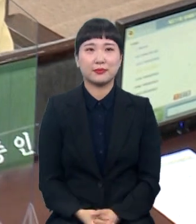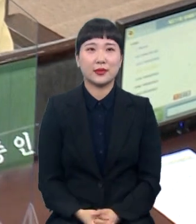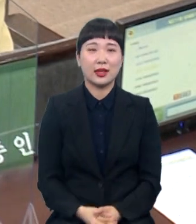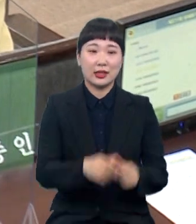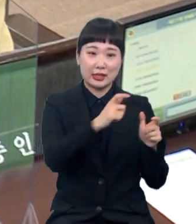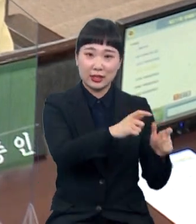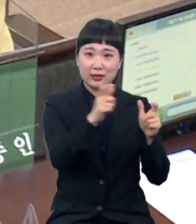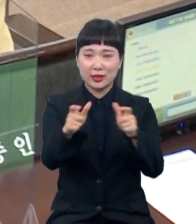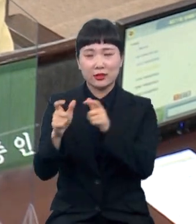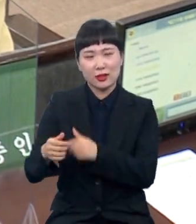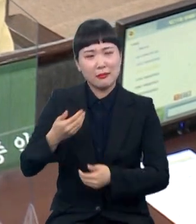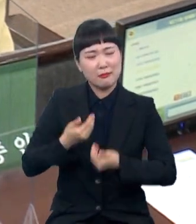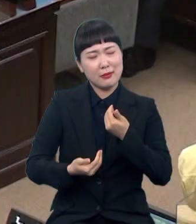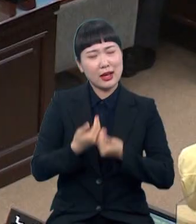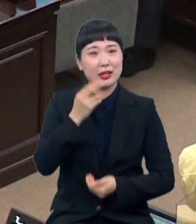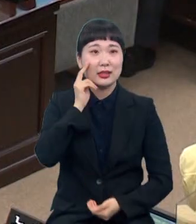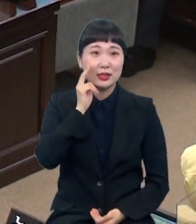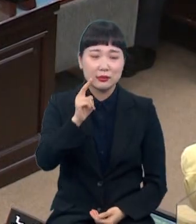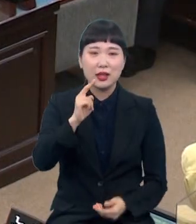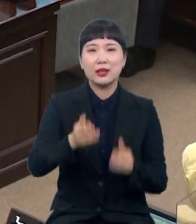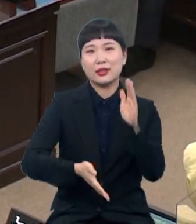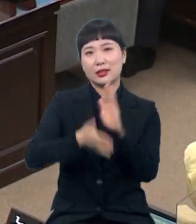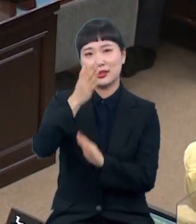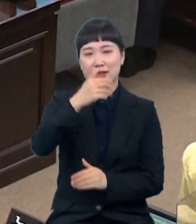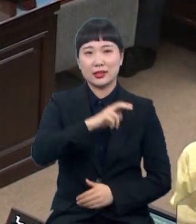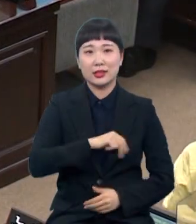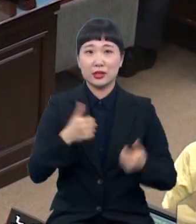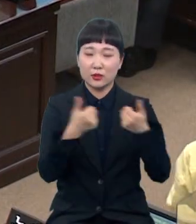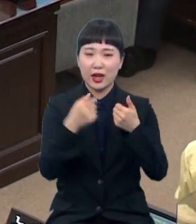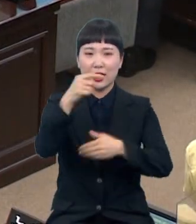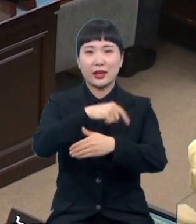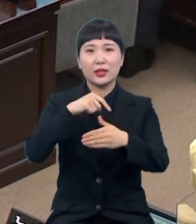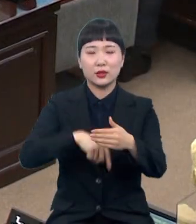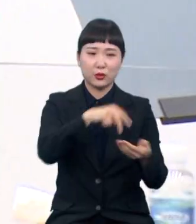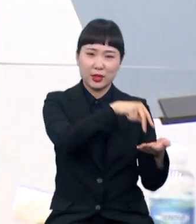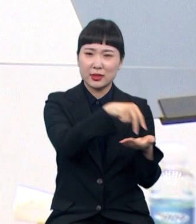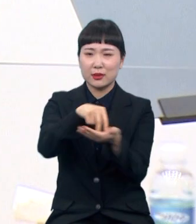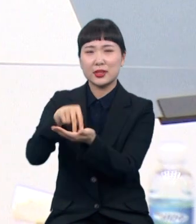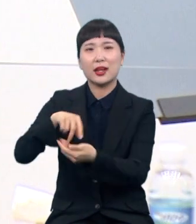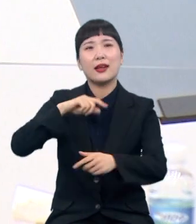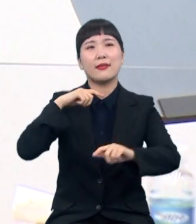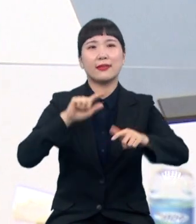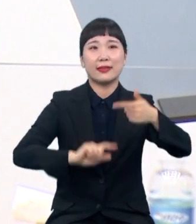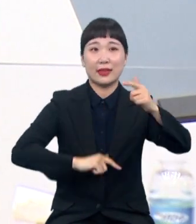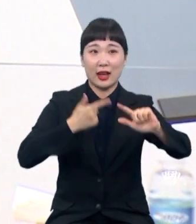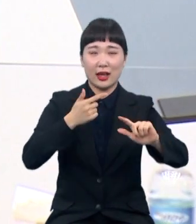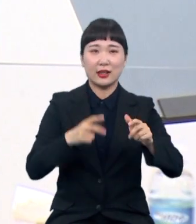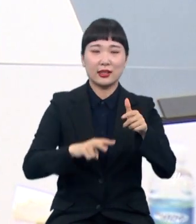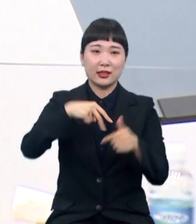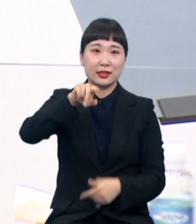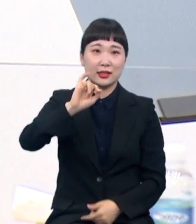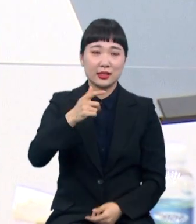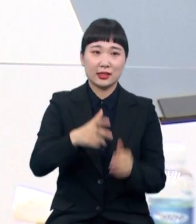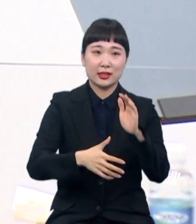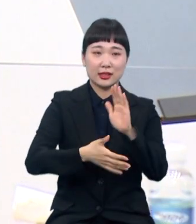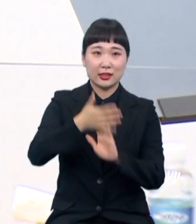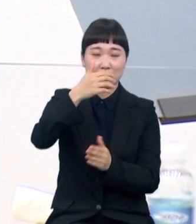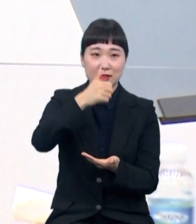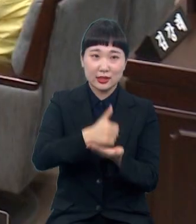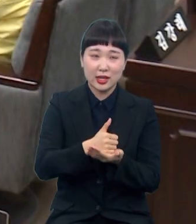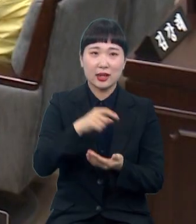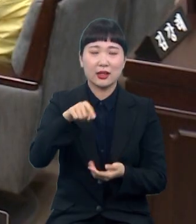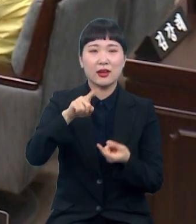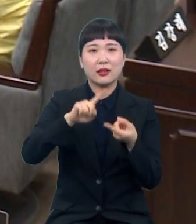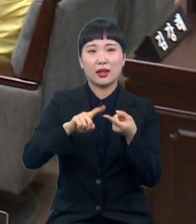간 첨예한 갈등은 시의회 내에서도 입장차가 분명한 상황. 신은호 의장은 더 심도 있는 토론을 통해